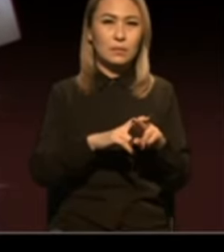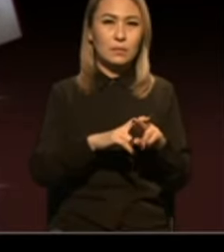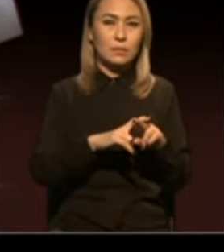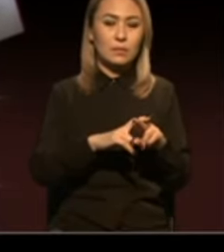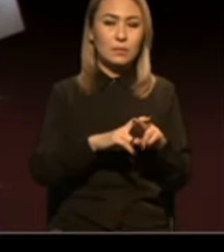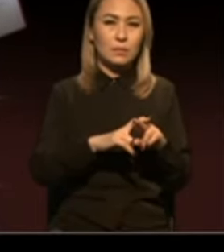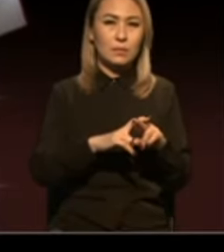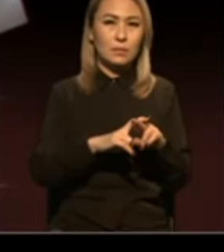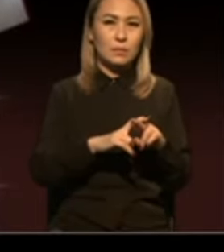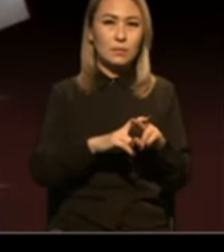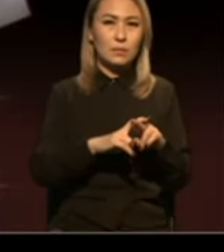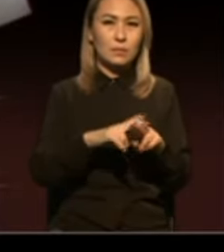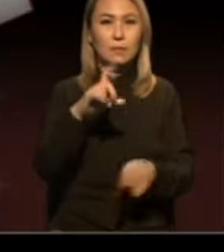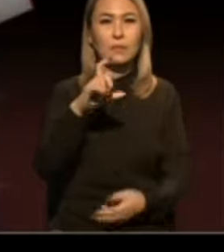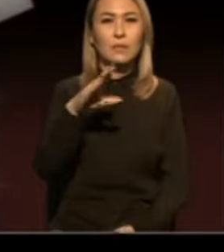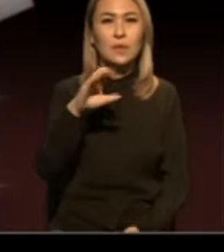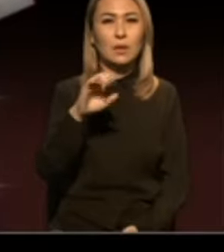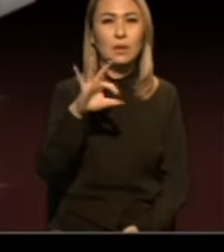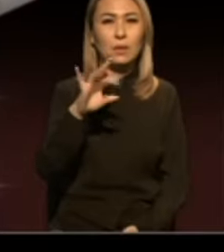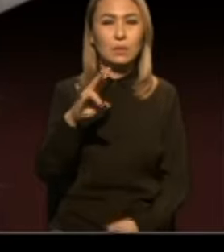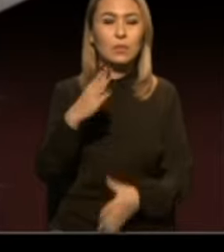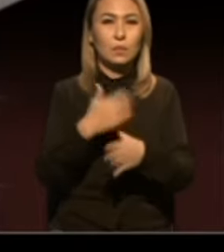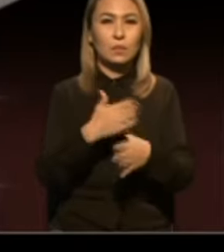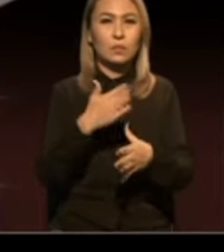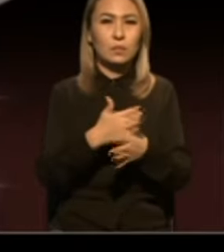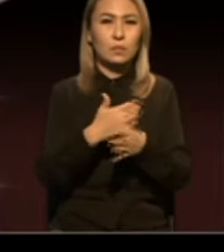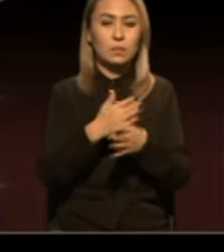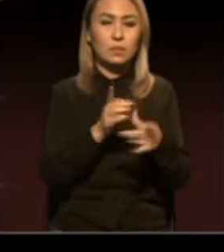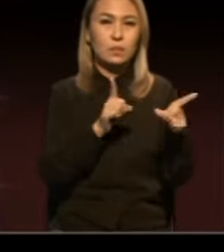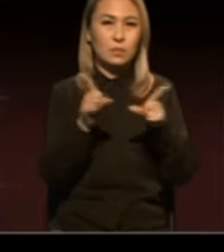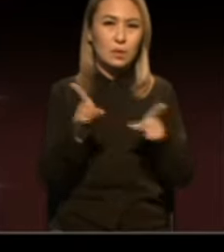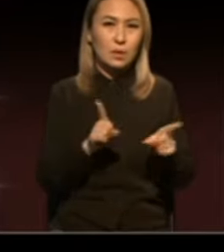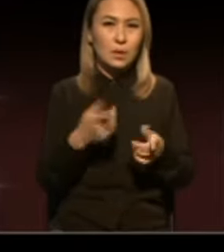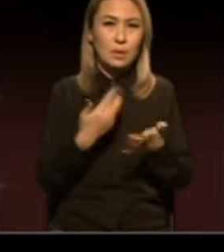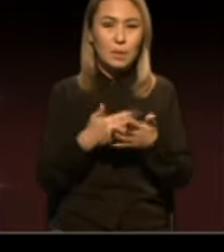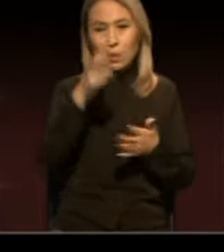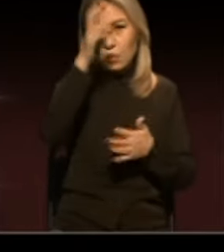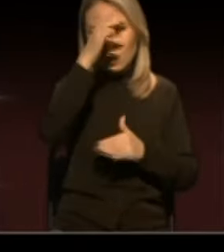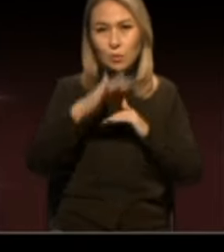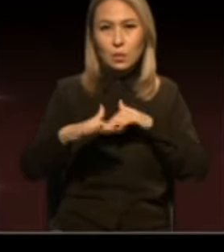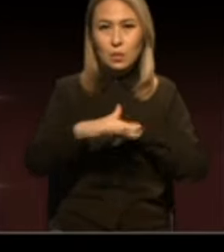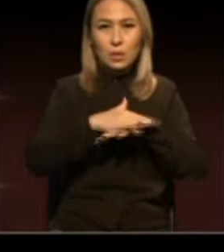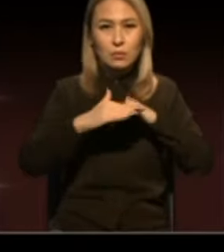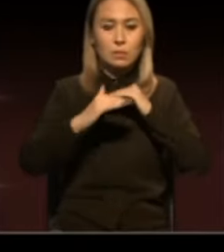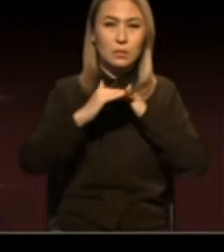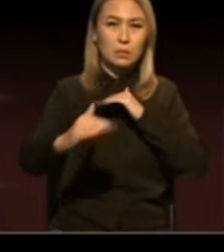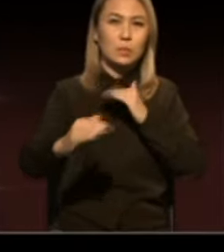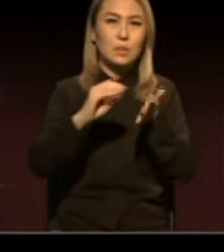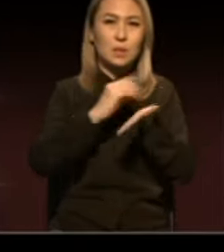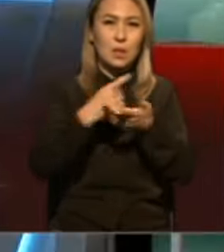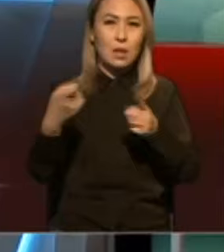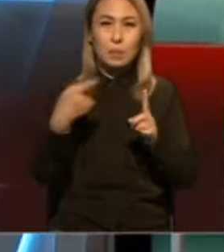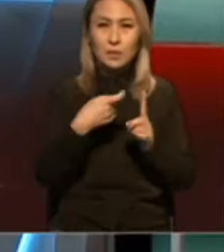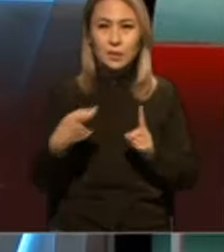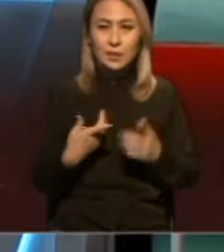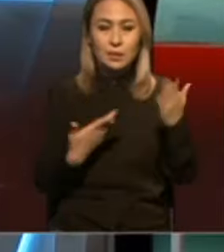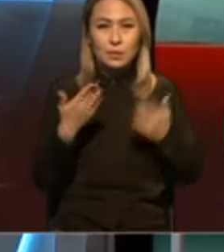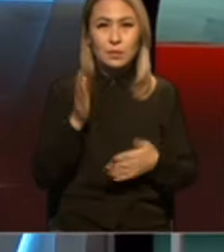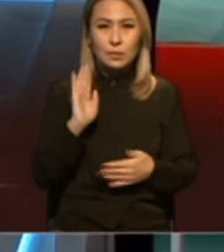яғни эталон, бір көмекші нұсқа ретінде, егер де бір түркі халықтары латын әліпбиіне көшетін